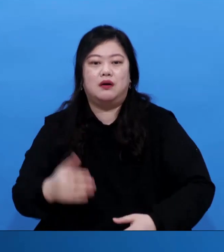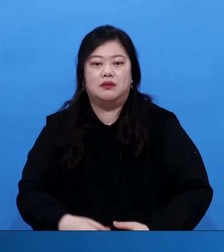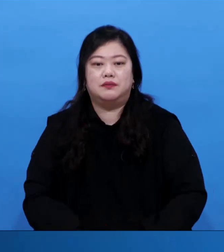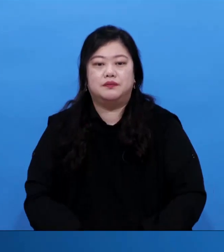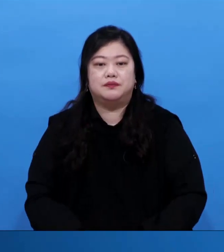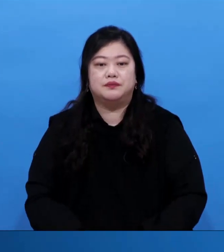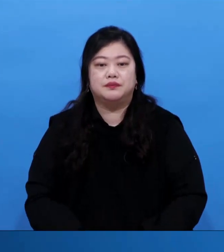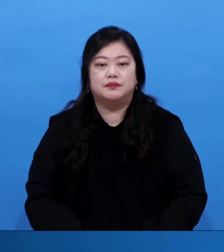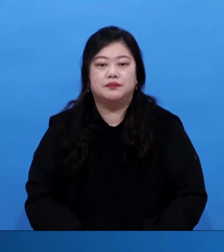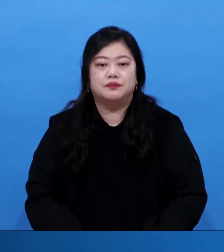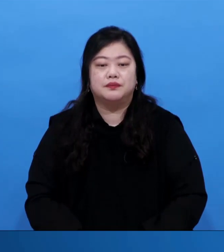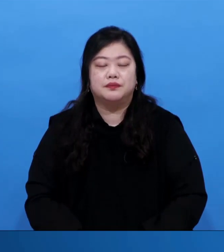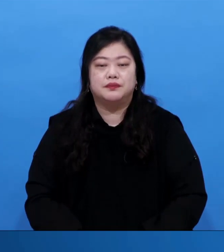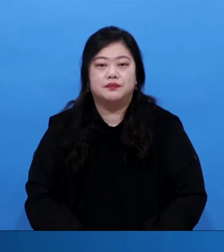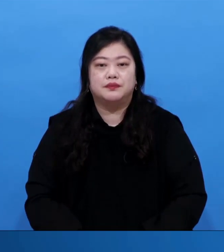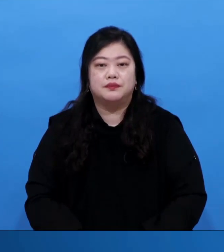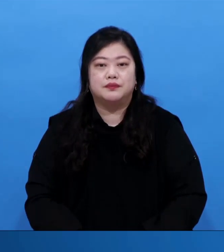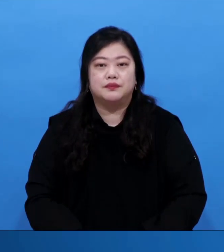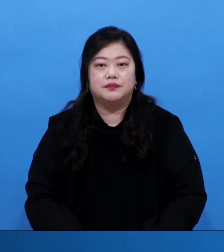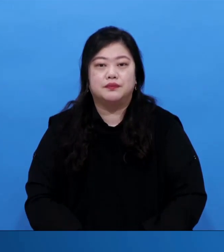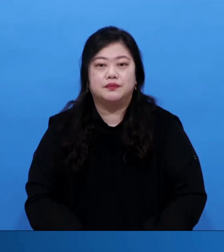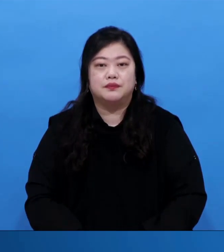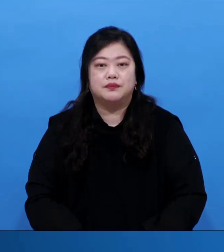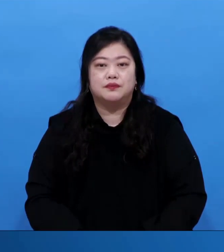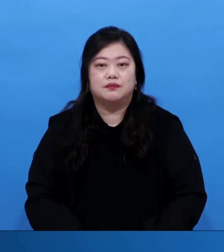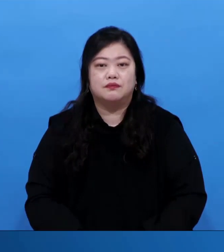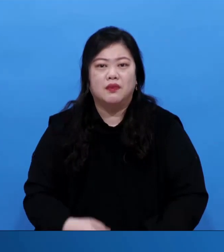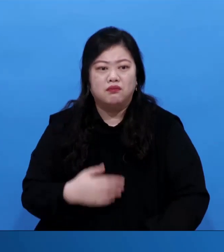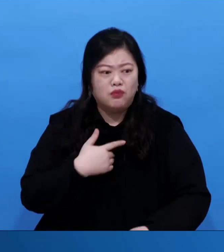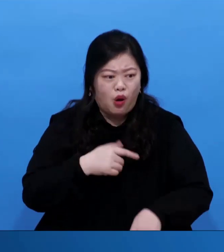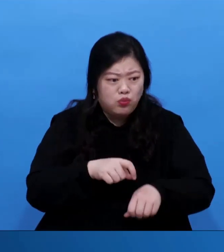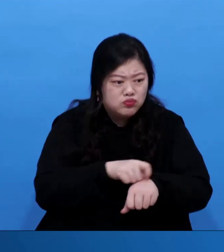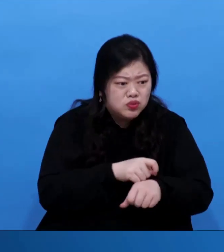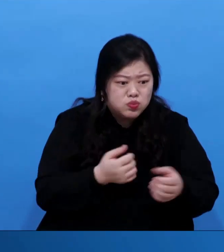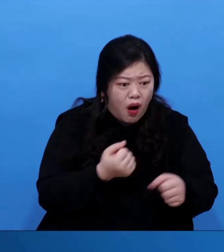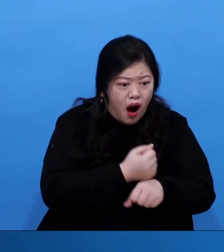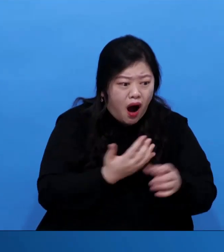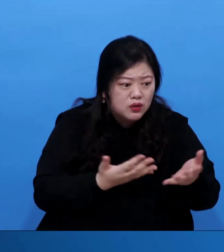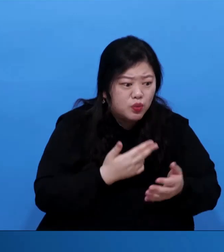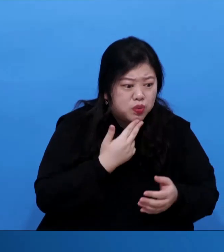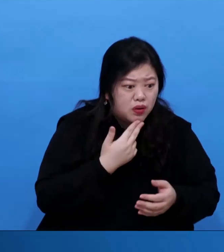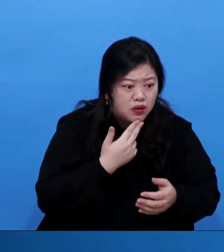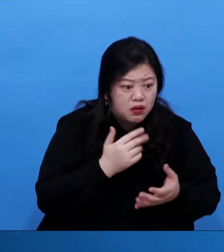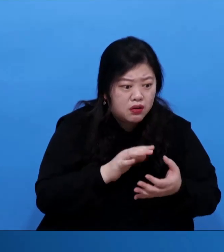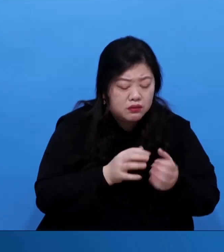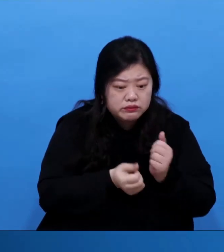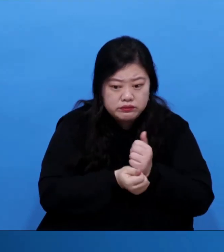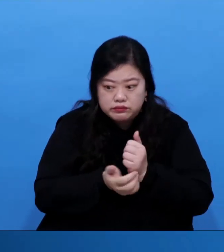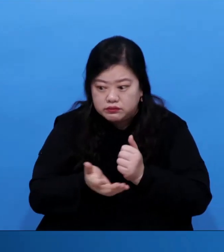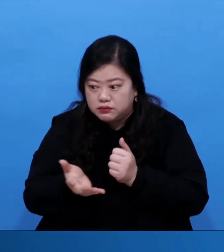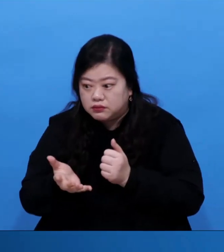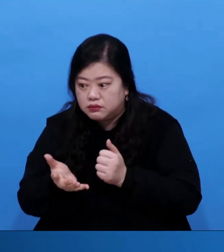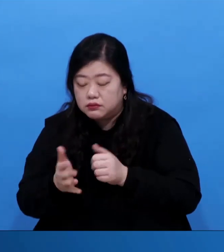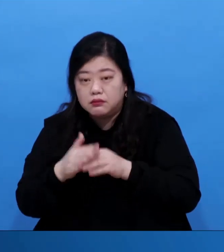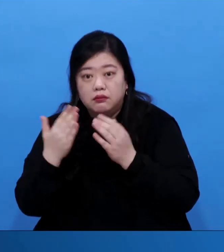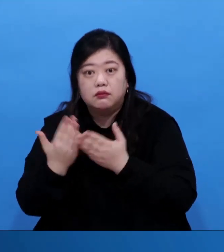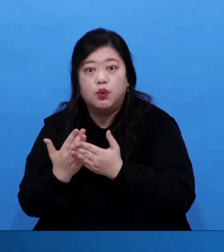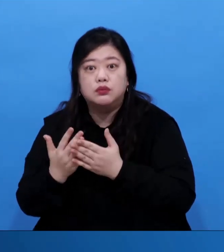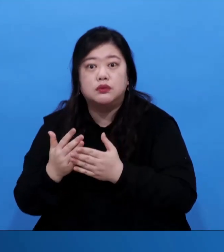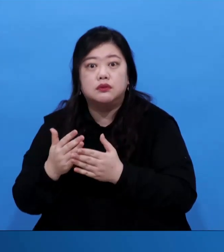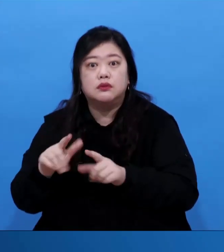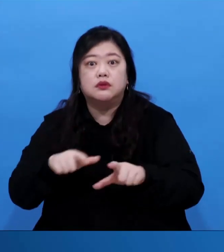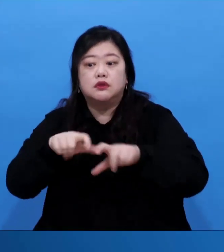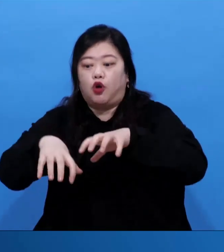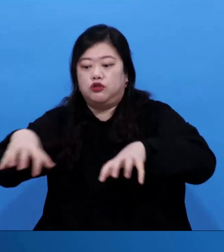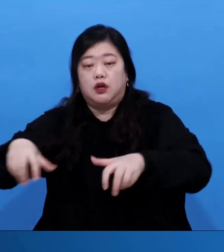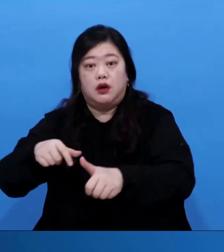여러분 아무도 안 받고 시작했는데 모든 사람을 살린다. That you started without receiving any help at all, but you can save everybody. 이 언약을 딱 잡으세요.